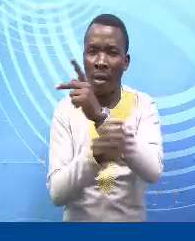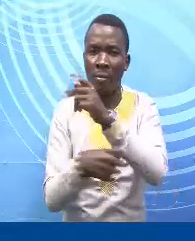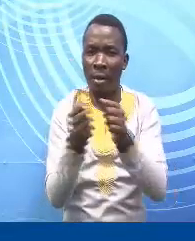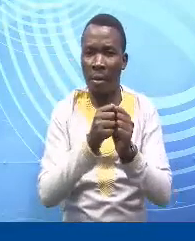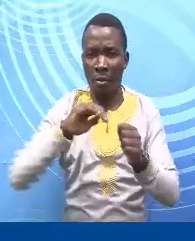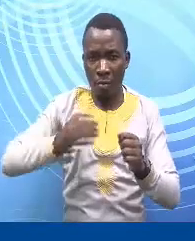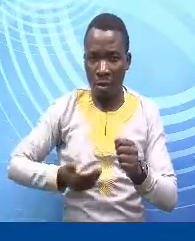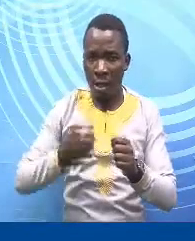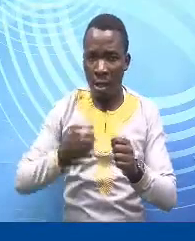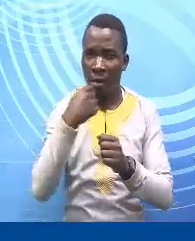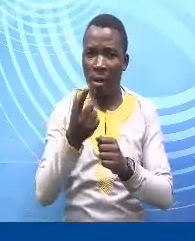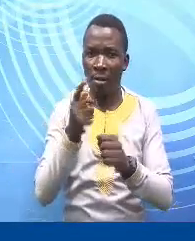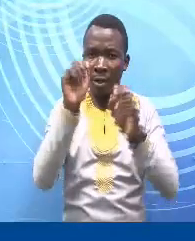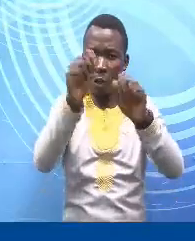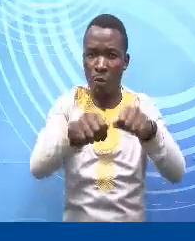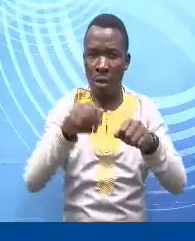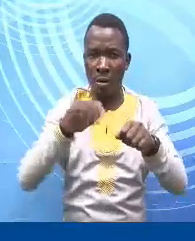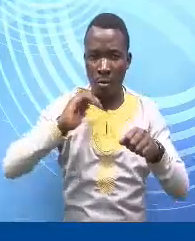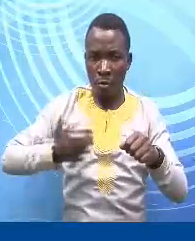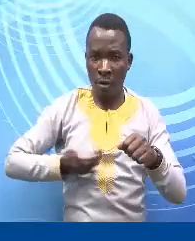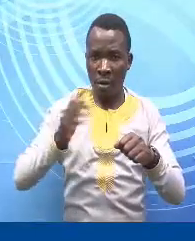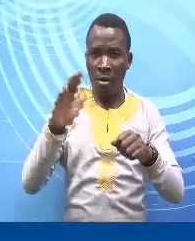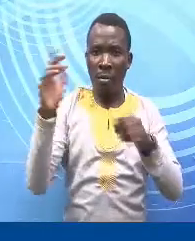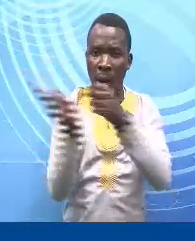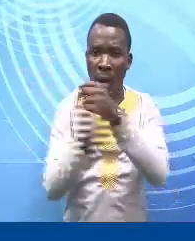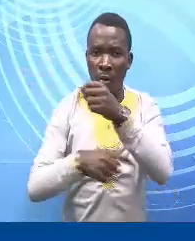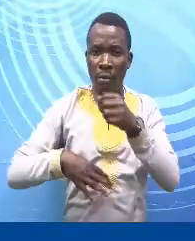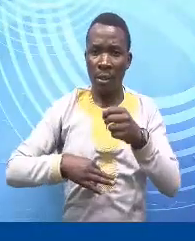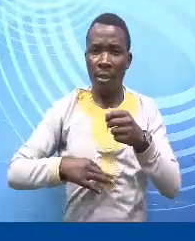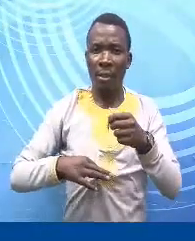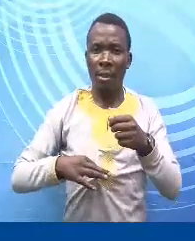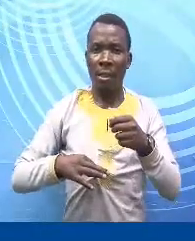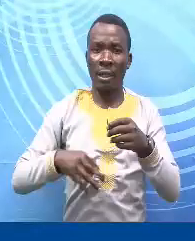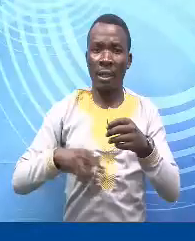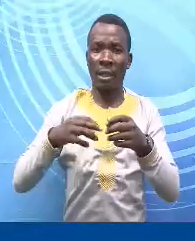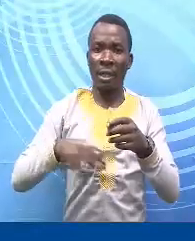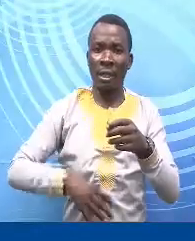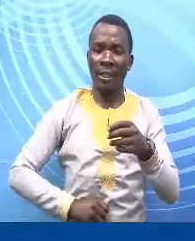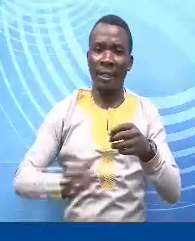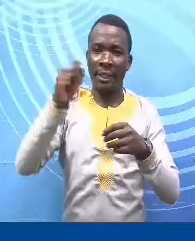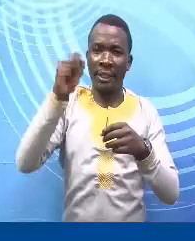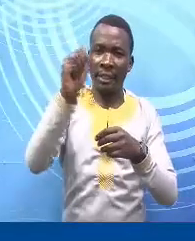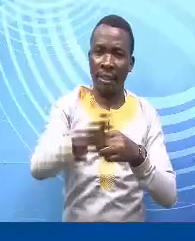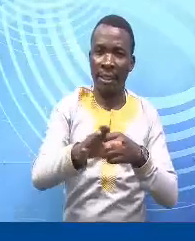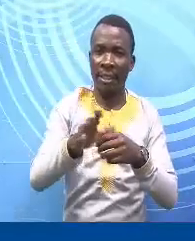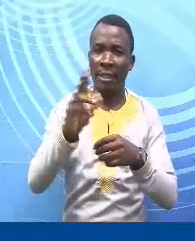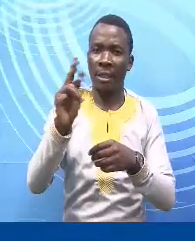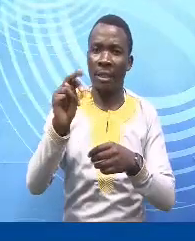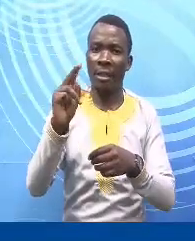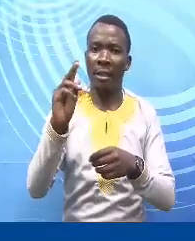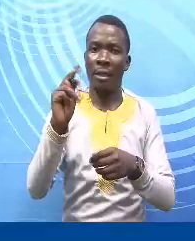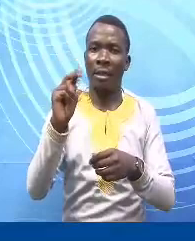we akaba avuga yuko binashoboka yuko umugore we bamukubise atwite indi kaba yaravuye mu ndahiro Valence Papi reka tumuhe